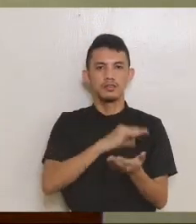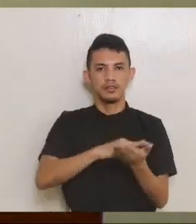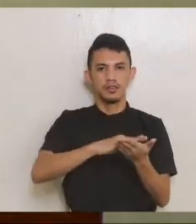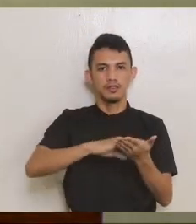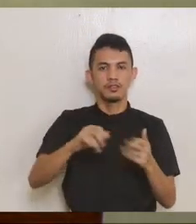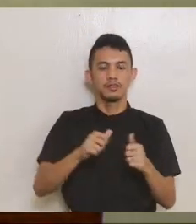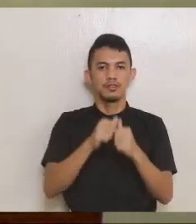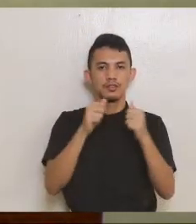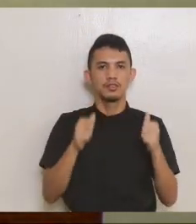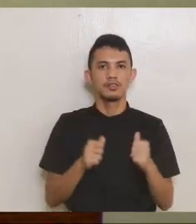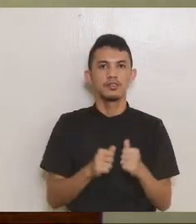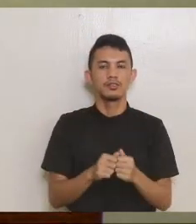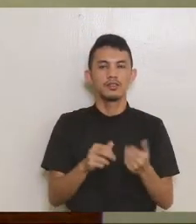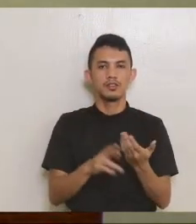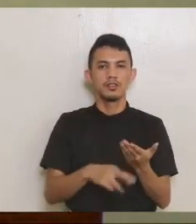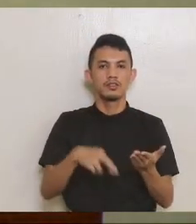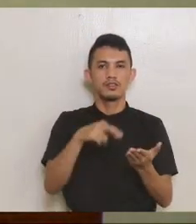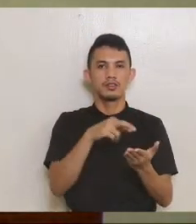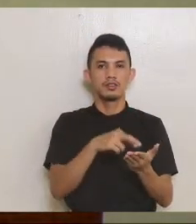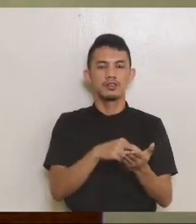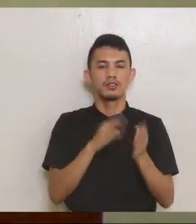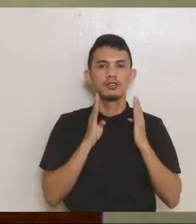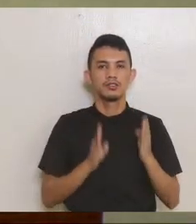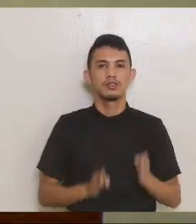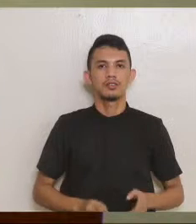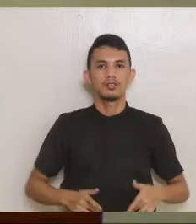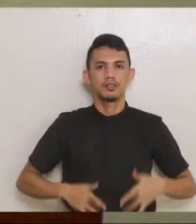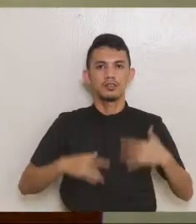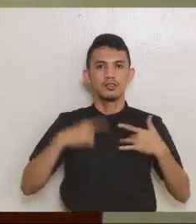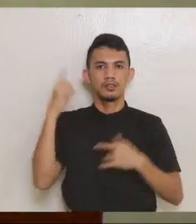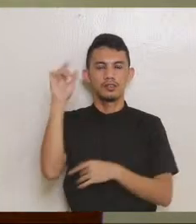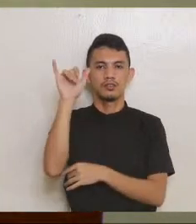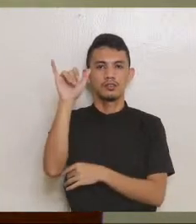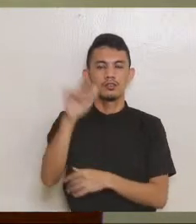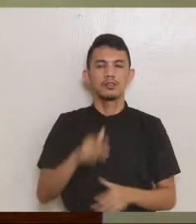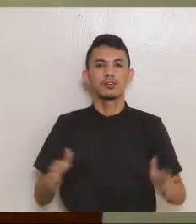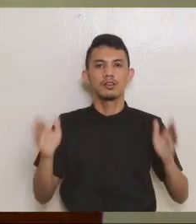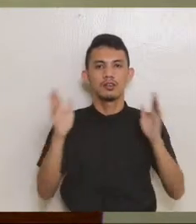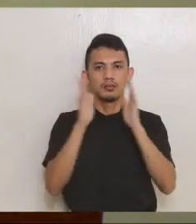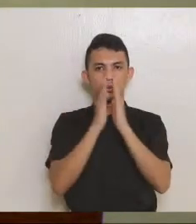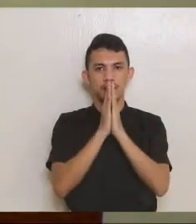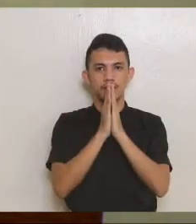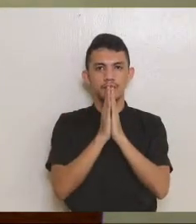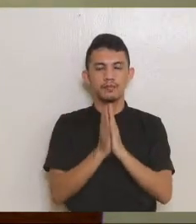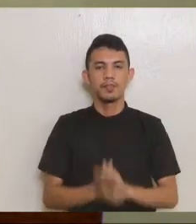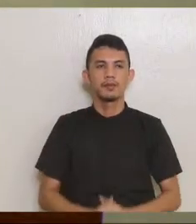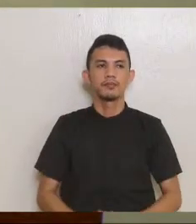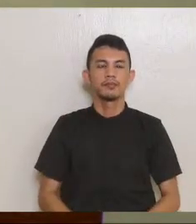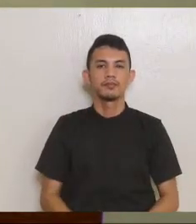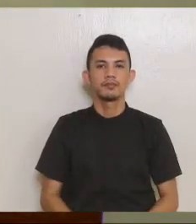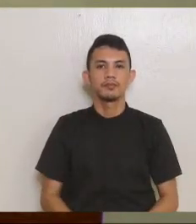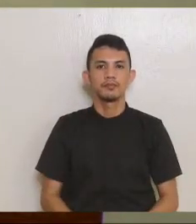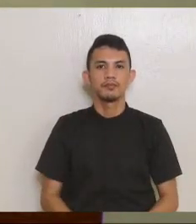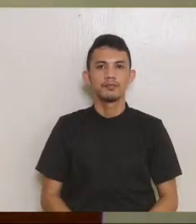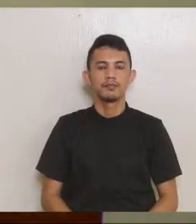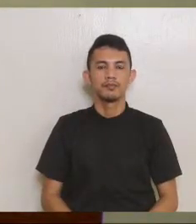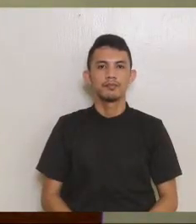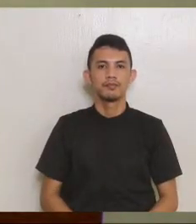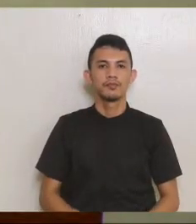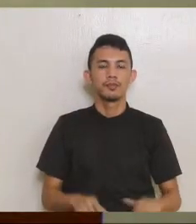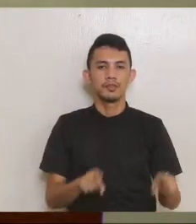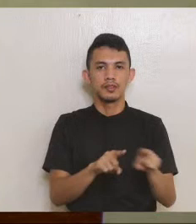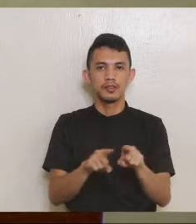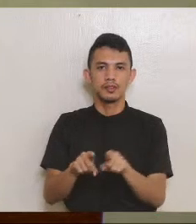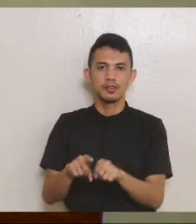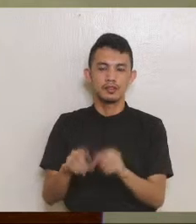sa mga sala, sa pagkabanaw sa lawas o sa kinabuhing walay katapusan. Amen. Isip usa ka katilingban